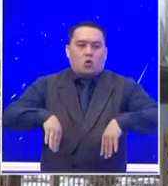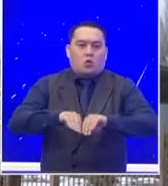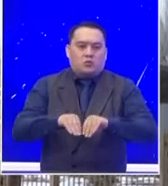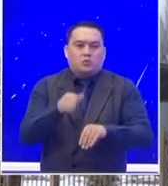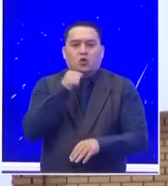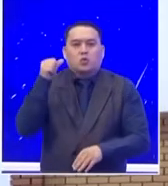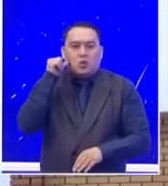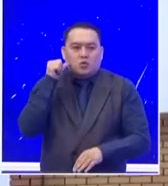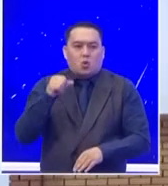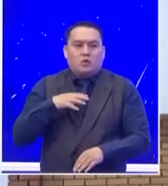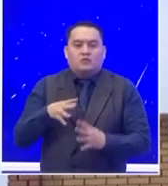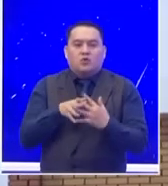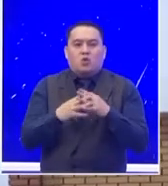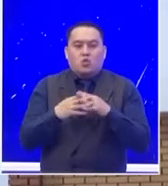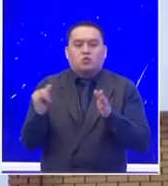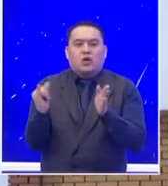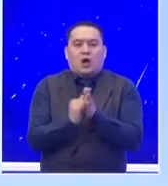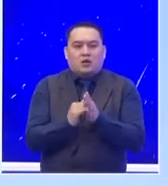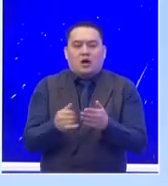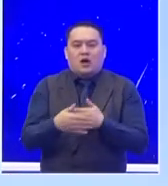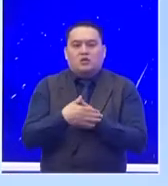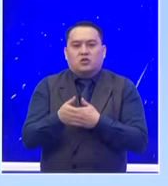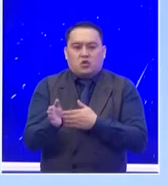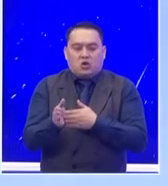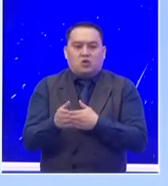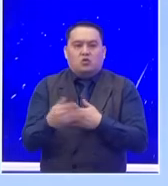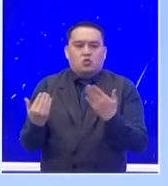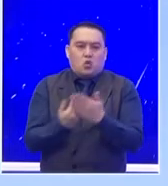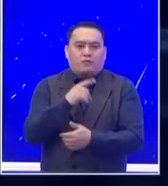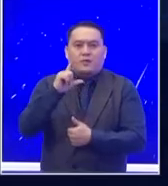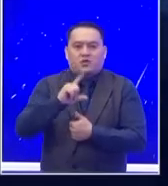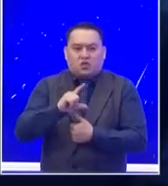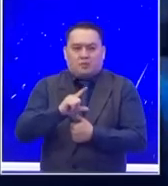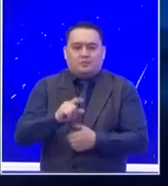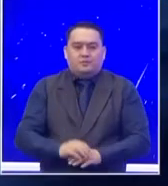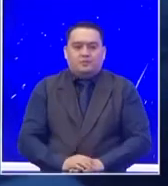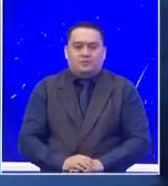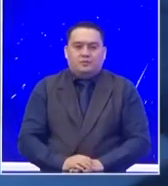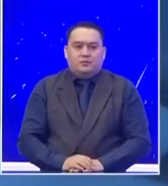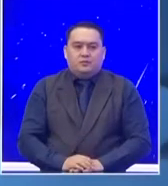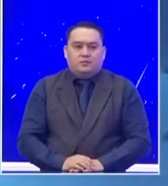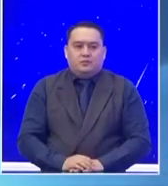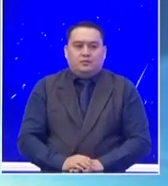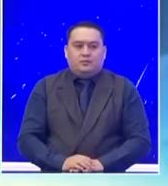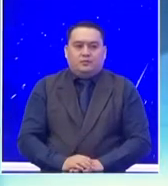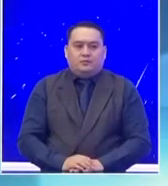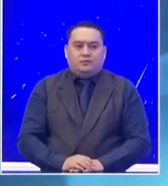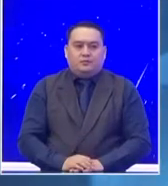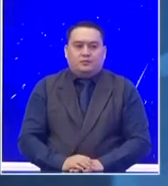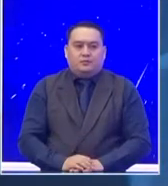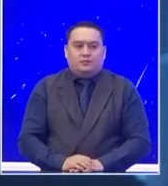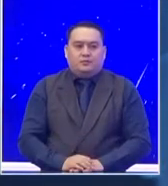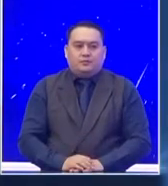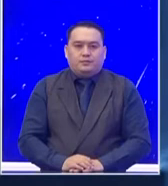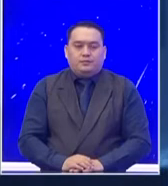усилиями в прошлом году в населенном пункте распахнула свои двери новая мечеть. Азат Жумаханов, Асет Дюйсенбек, телекомпания